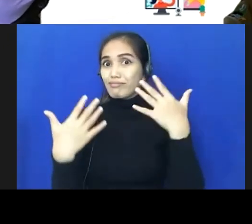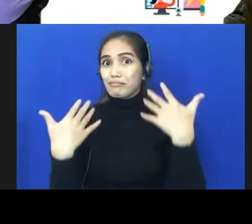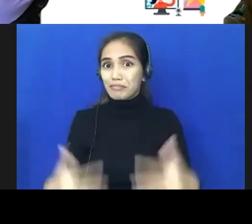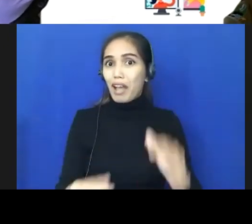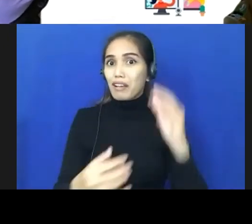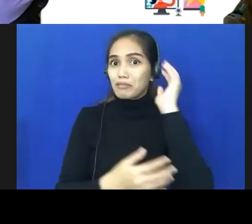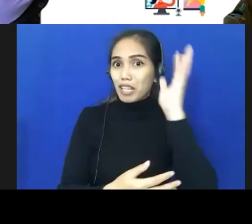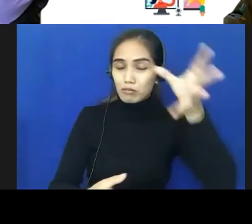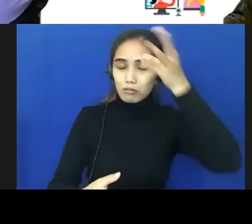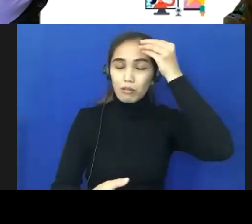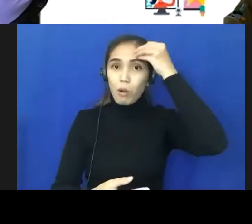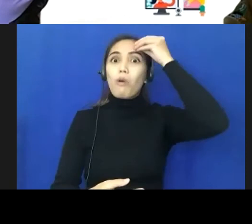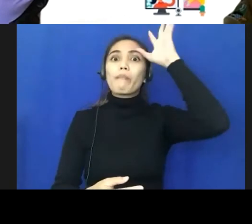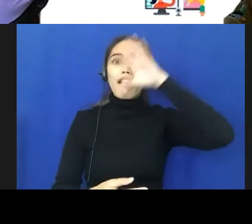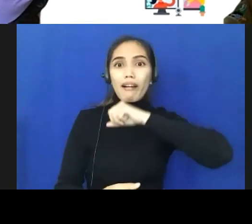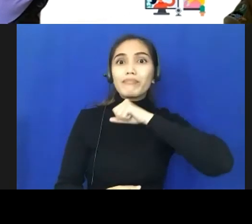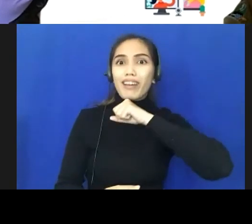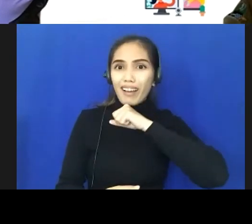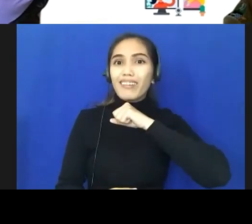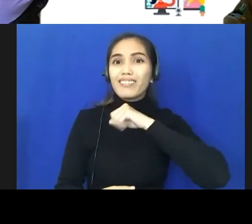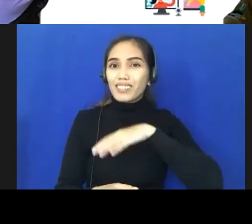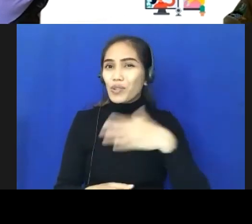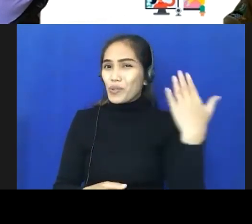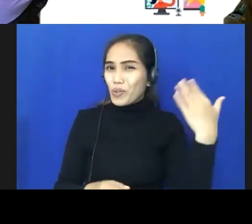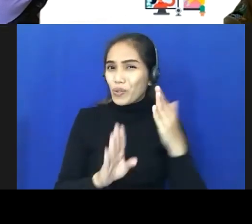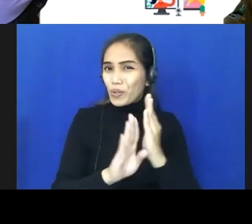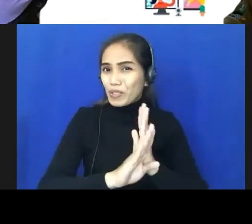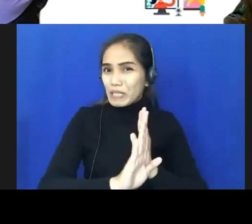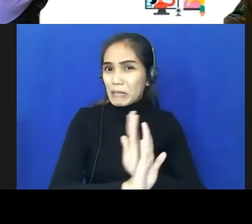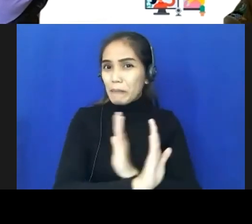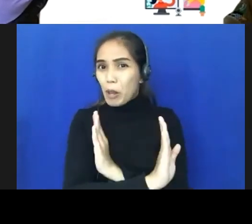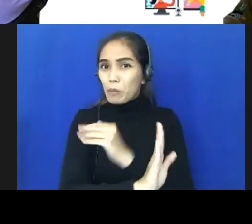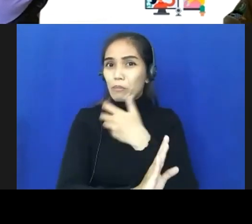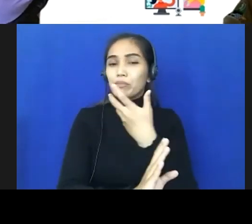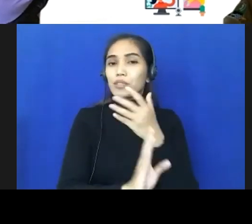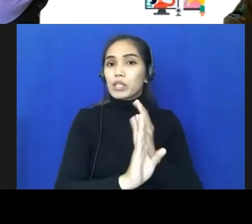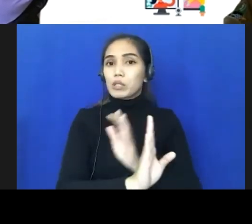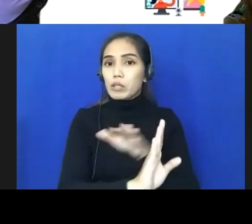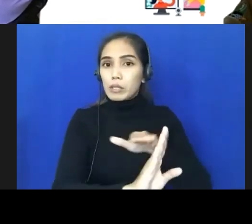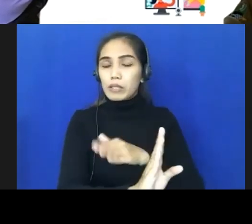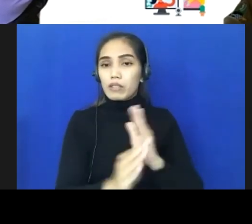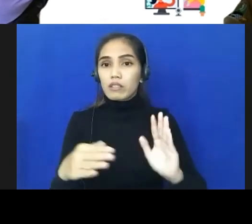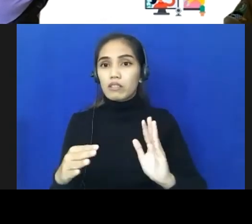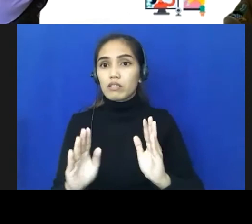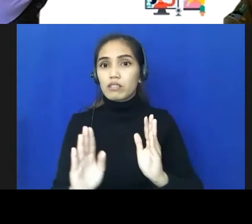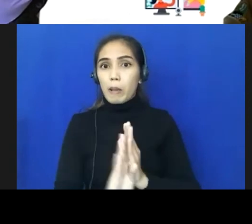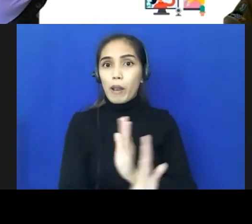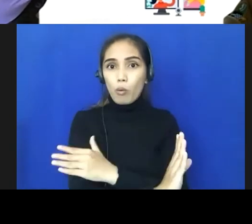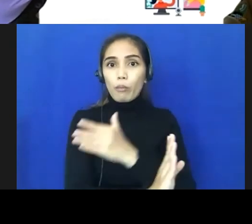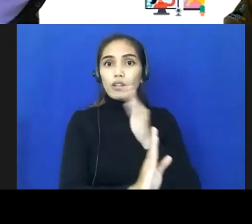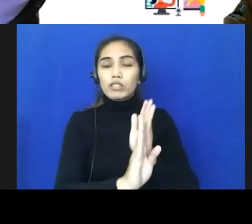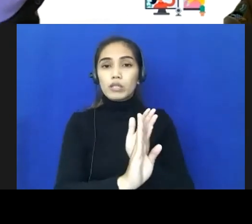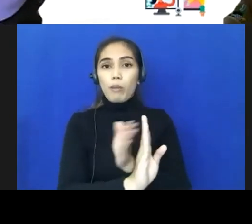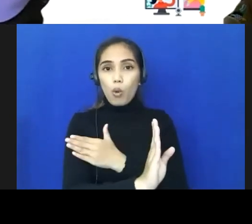turun dalam MTBS, sekarang jadi paham ya pasifikasi dan lain-lainnya Dok ya? Banyak sekali Bu Heni,